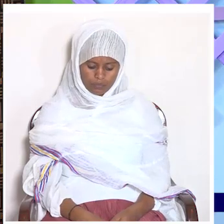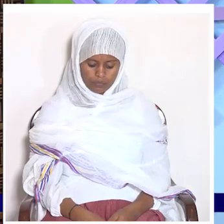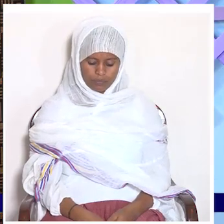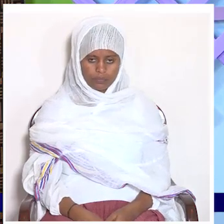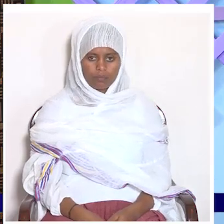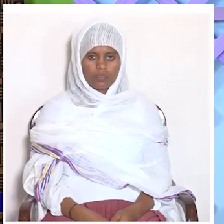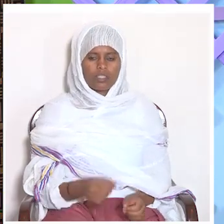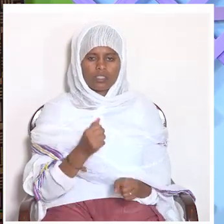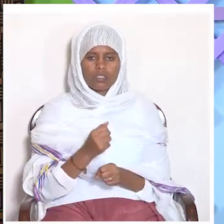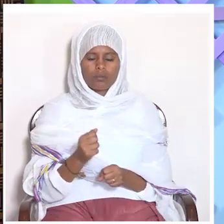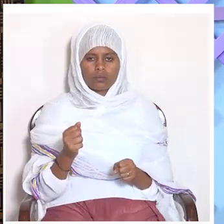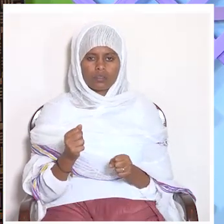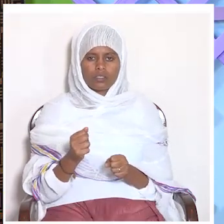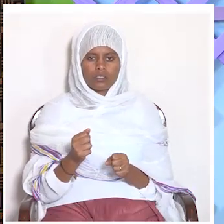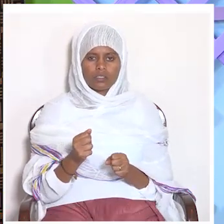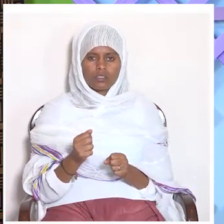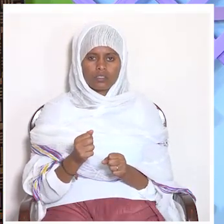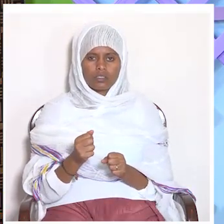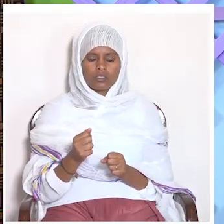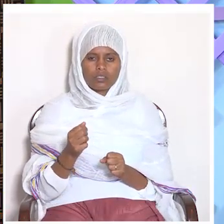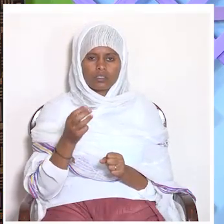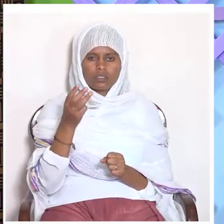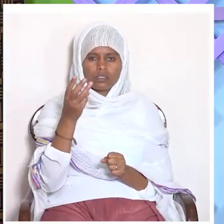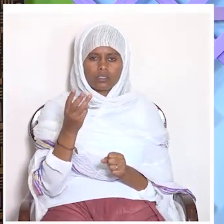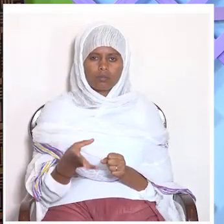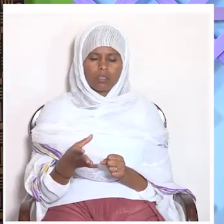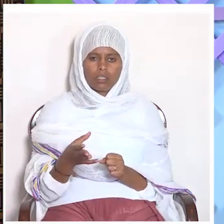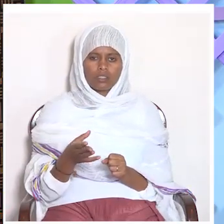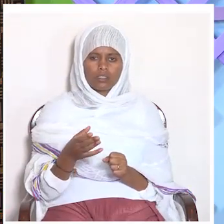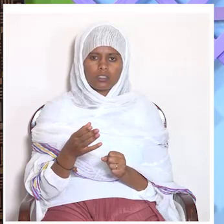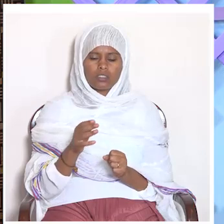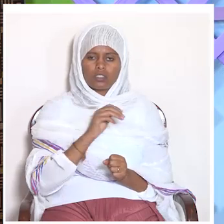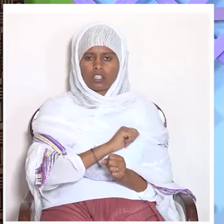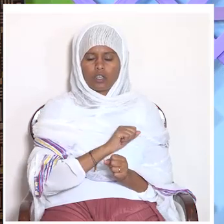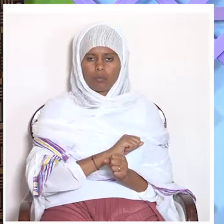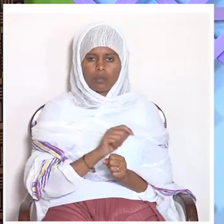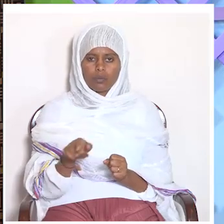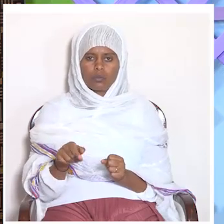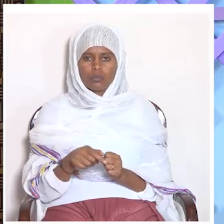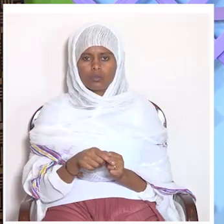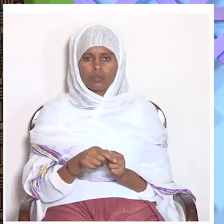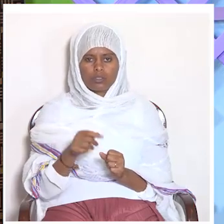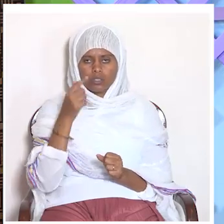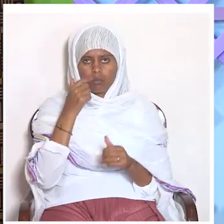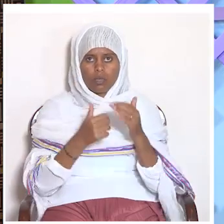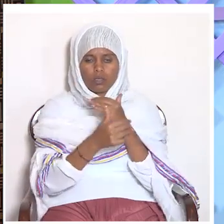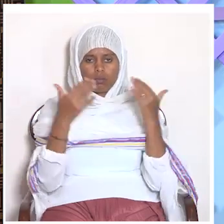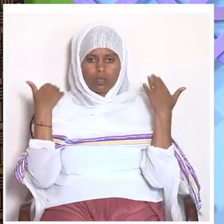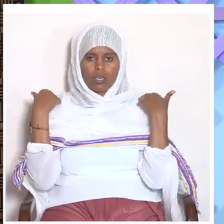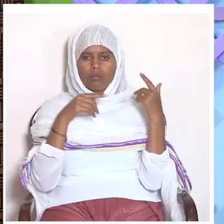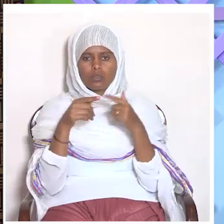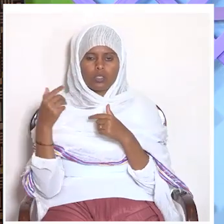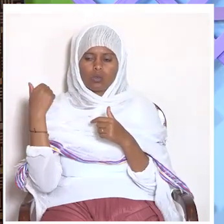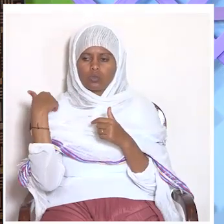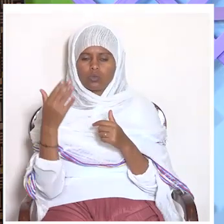وتدبترت لهم ويأتي إمنه أتأمني كم نكون خناتهم سلست معلتي صنحو بزغاء سما يوم